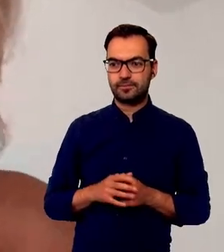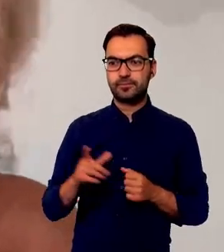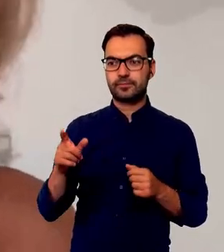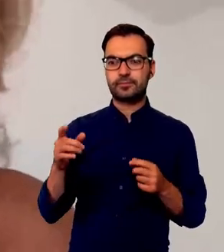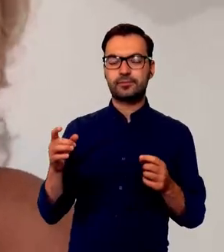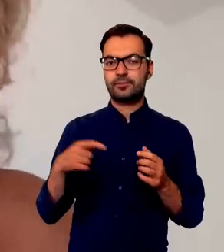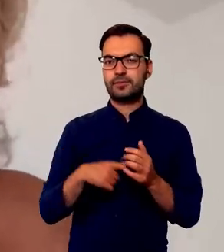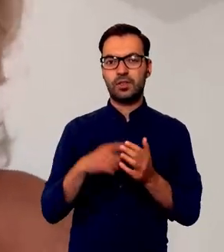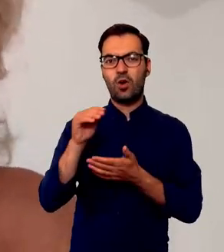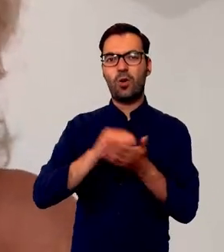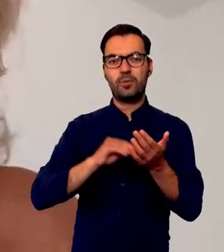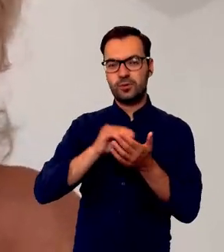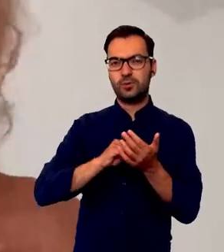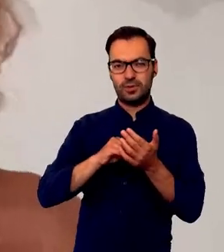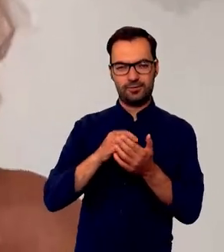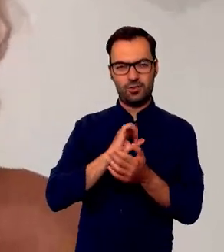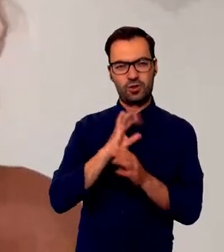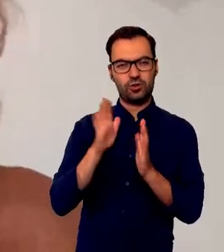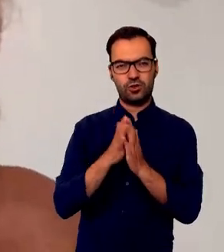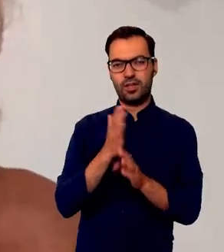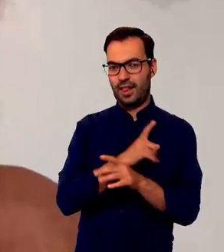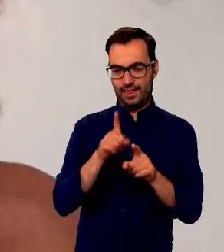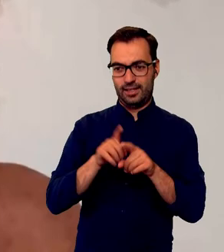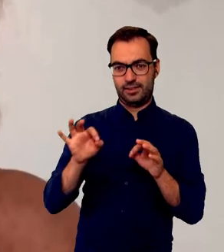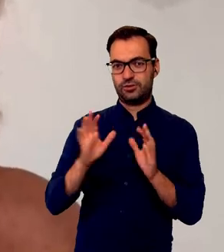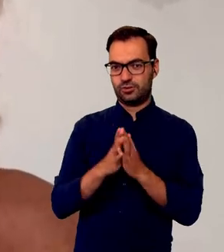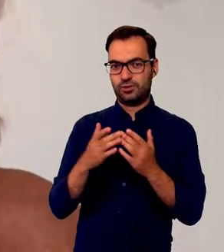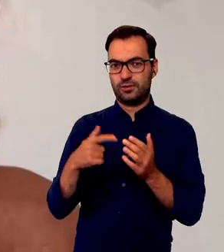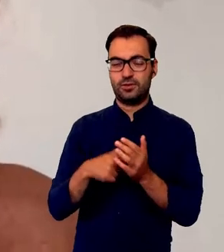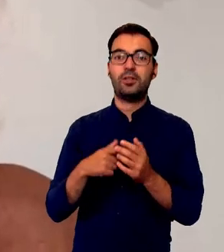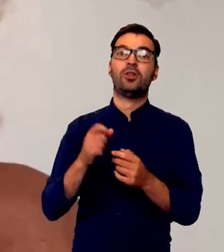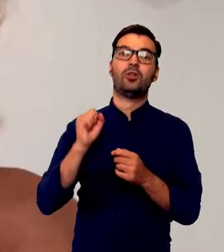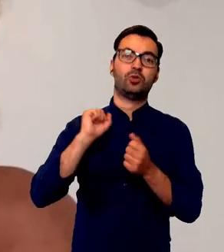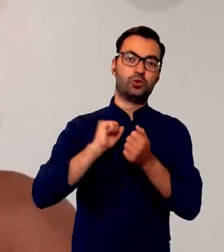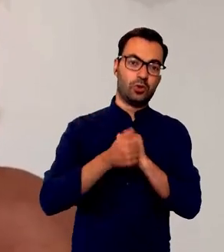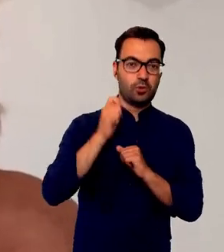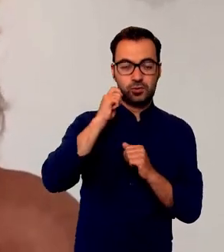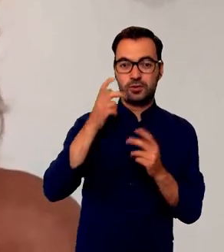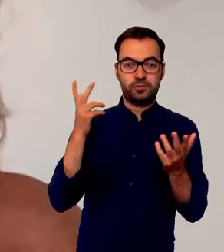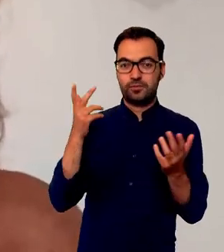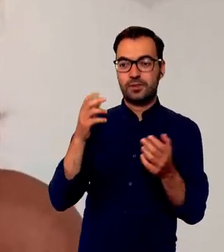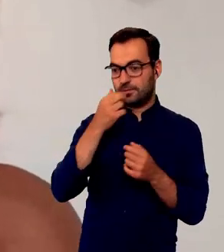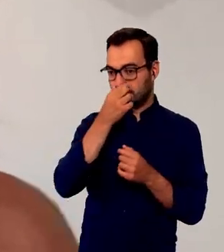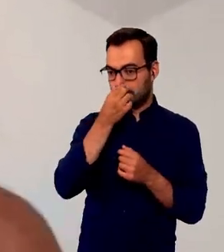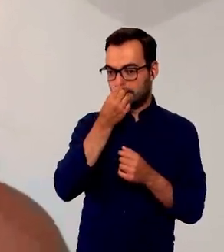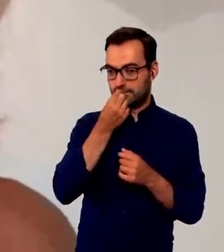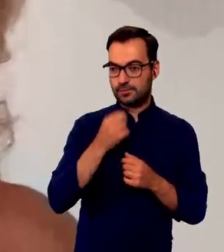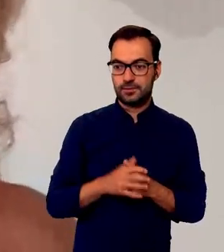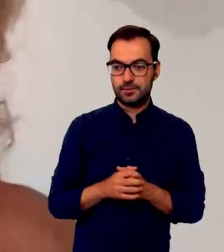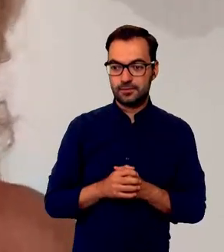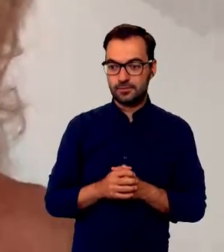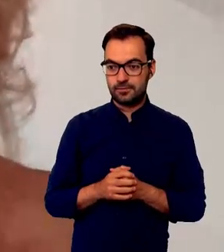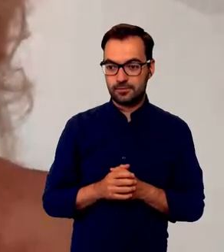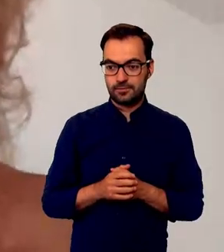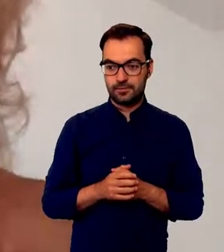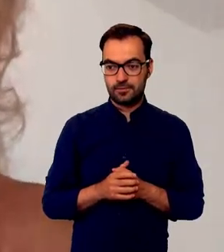Grze w ludzi, ale opisuję też w Księżniczkach Arabskich, a są i takie, które w książce na pewno